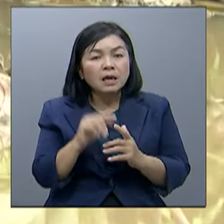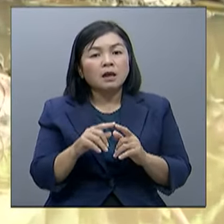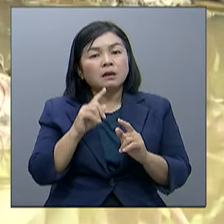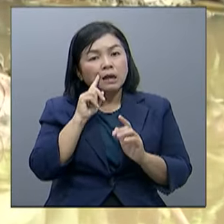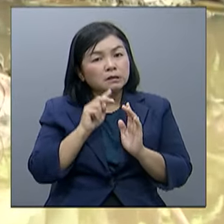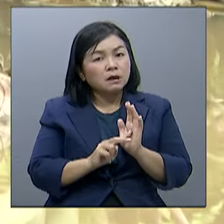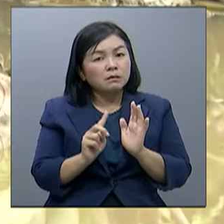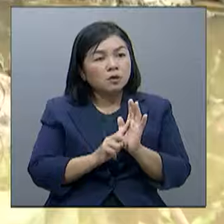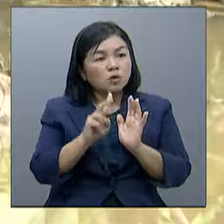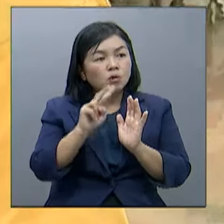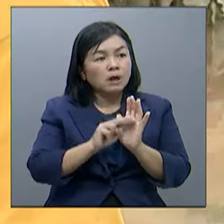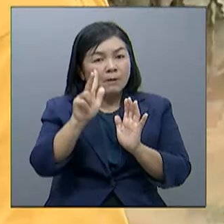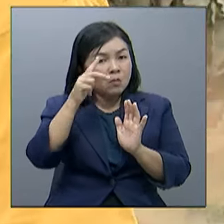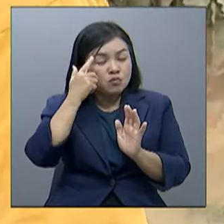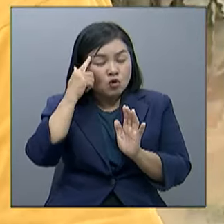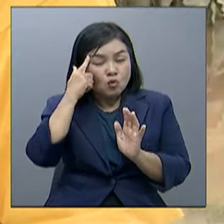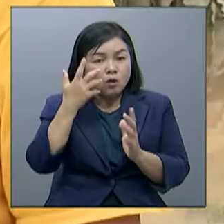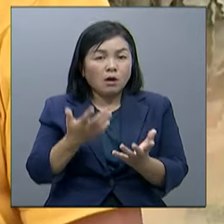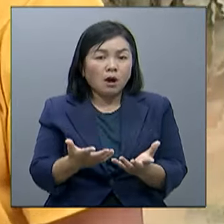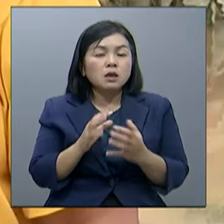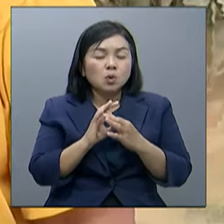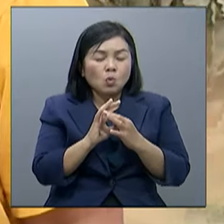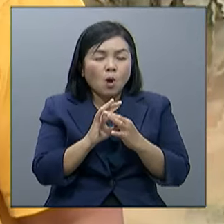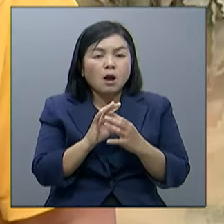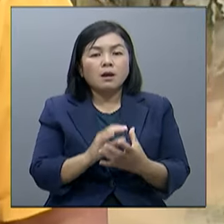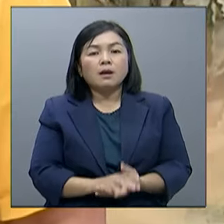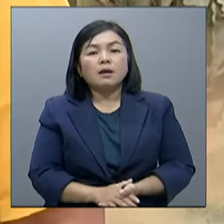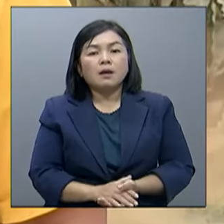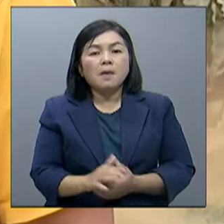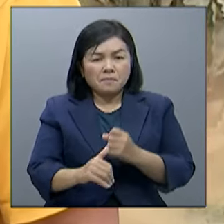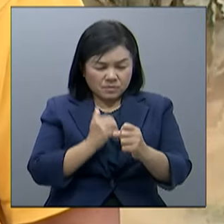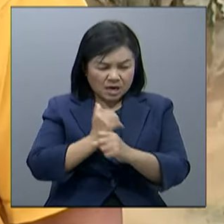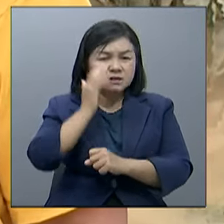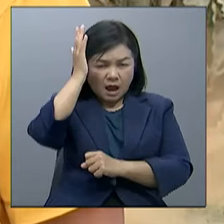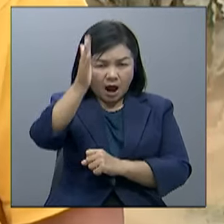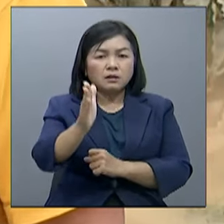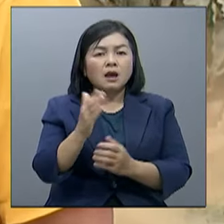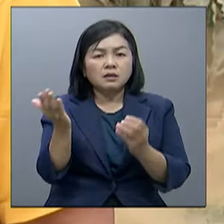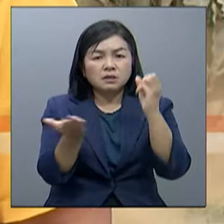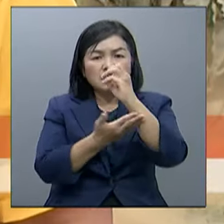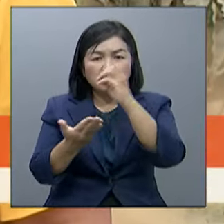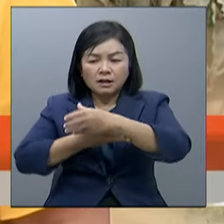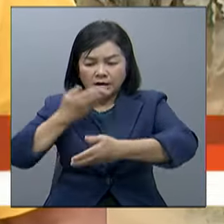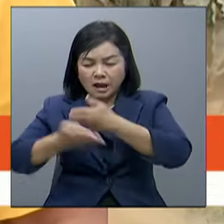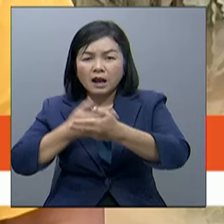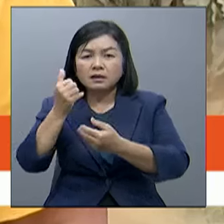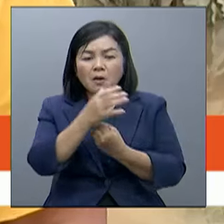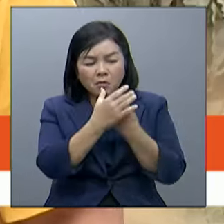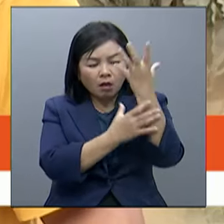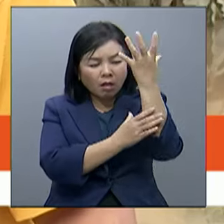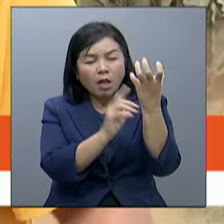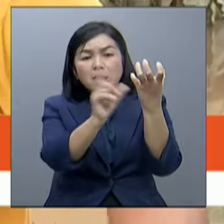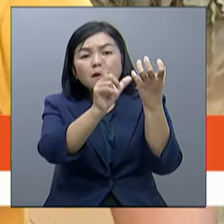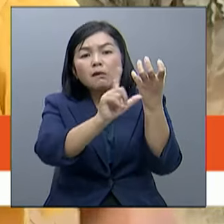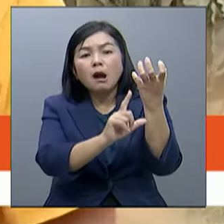ที่ 3ด้วยครับโหน่าจะเหมือนจะต้นปีหน้าเลยนะความโทรมของมันน่ะอ่า